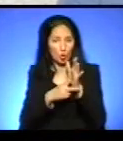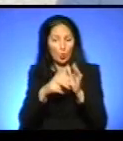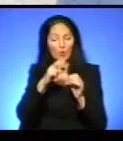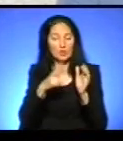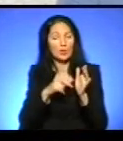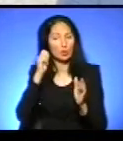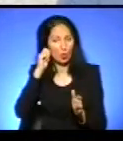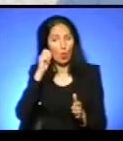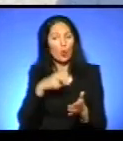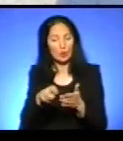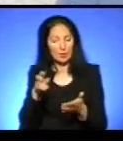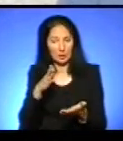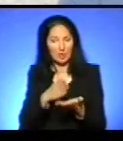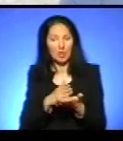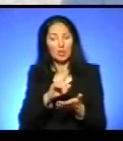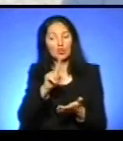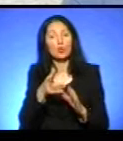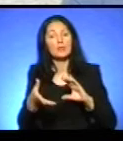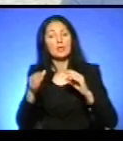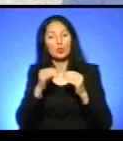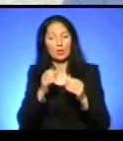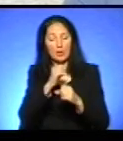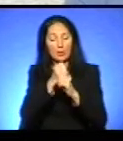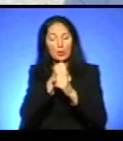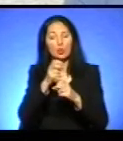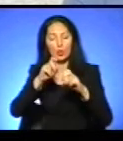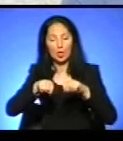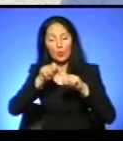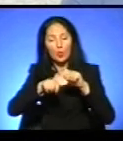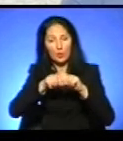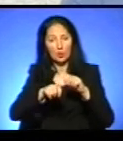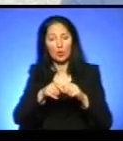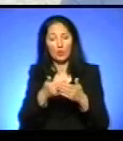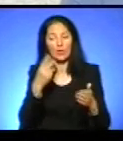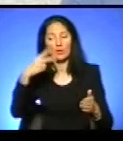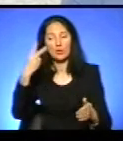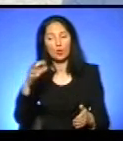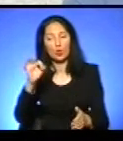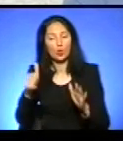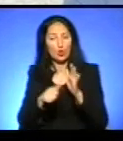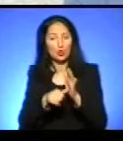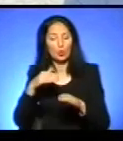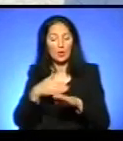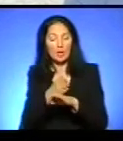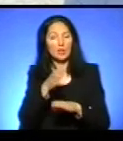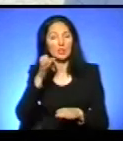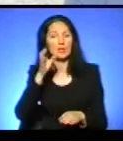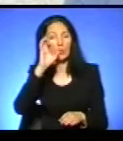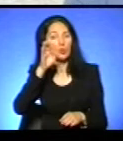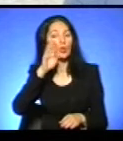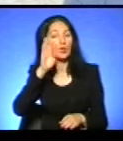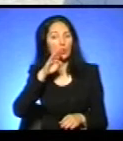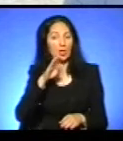03.07.18 року, що за результатами лабораторних досліджень від 22.06 якість питної води в джерелі села